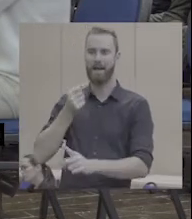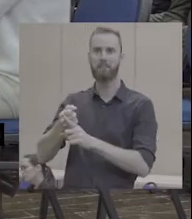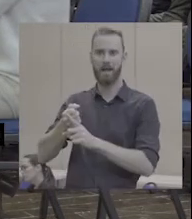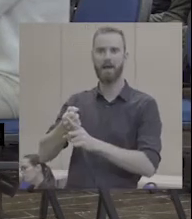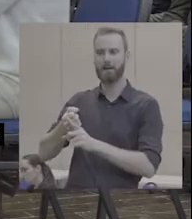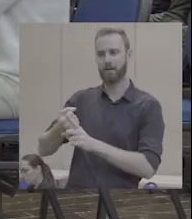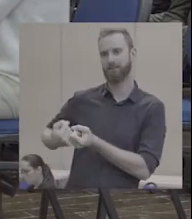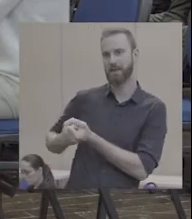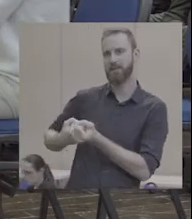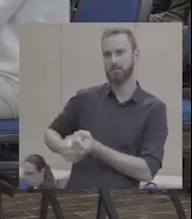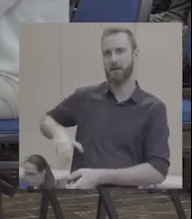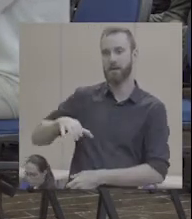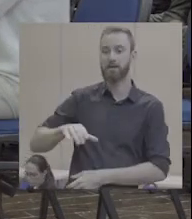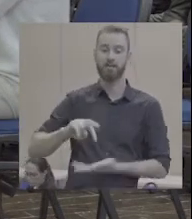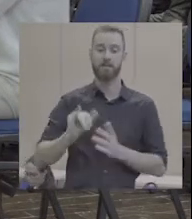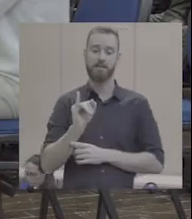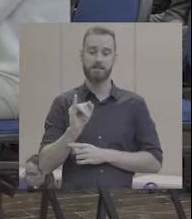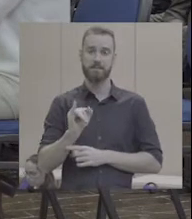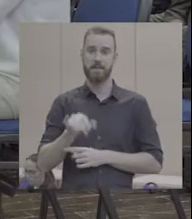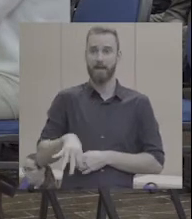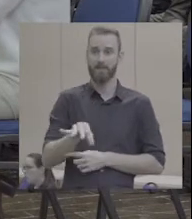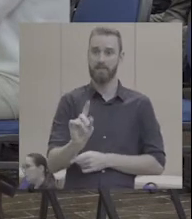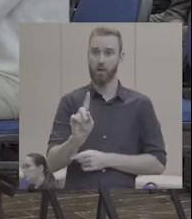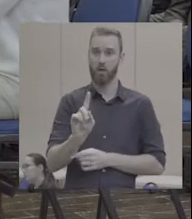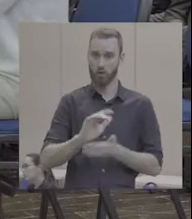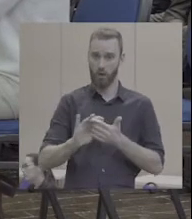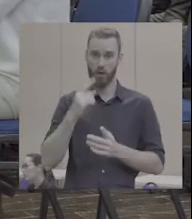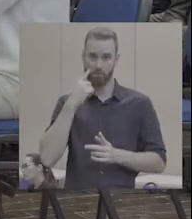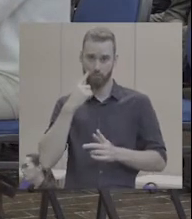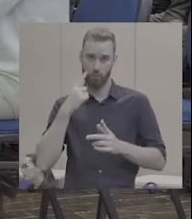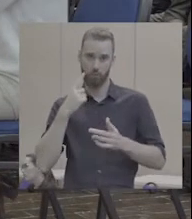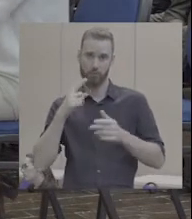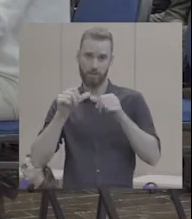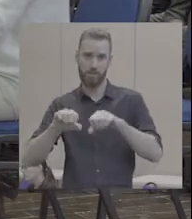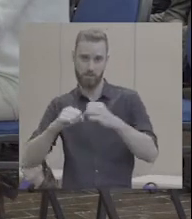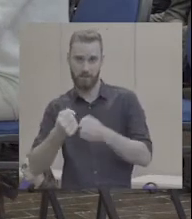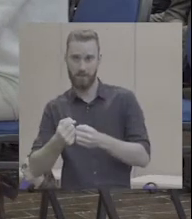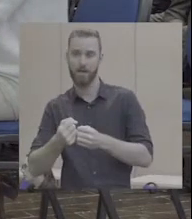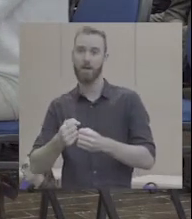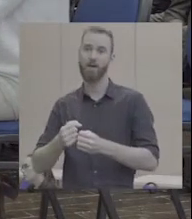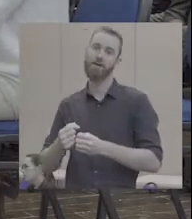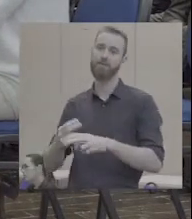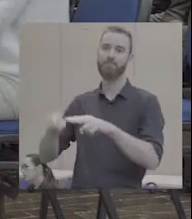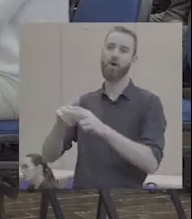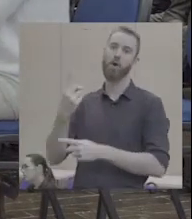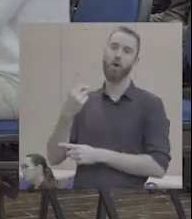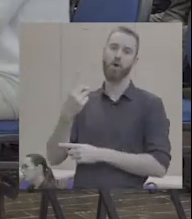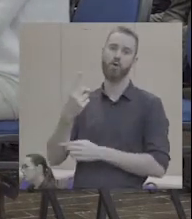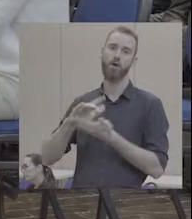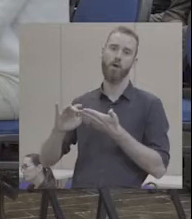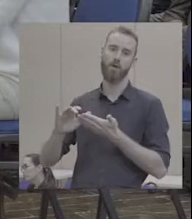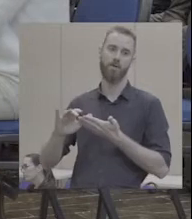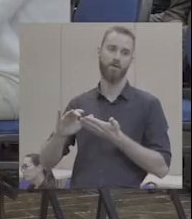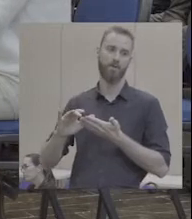monétaire du financement lorsqu'on investit 1 $ dans le logement social, il y a un gain de 2 $. Lorsqu'on majore